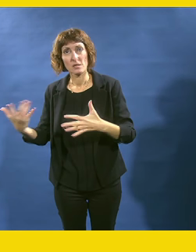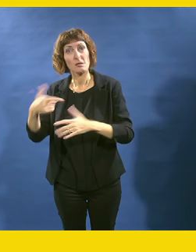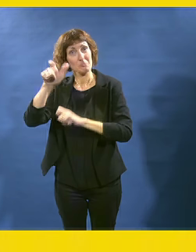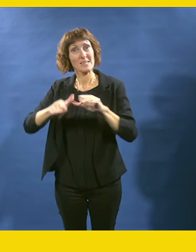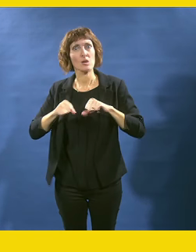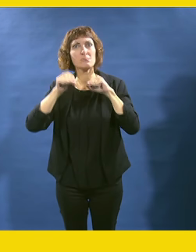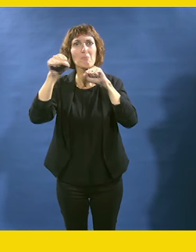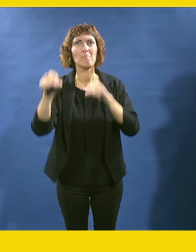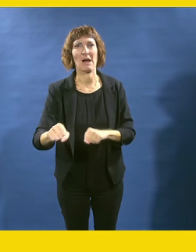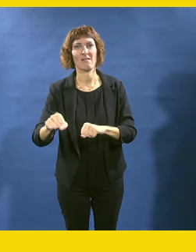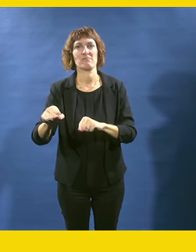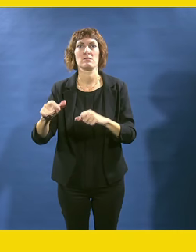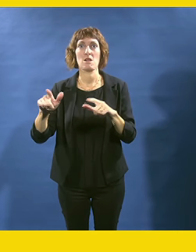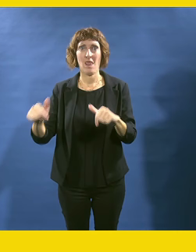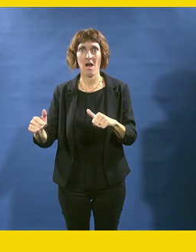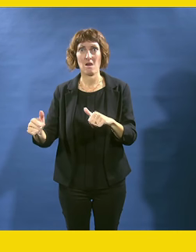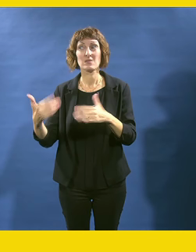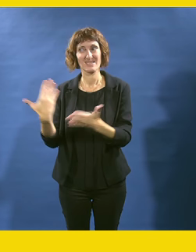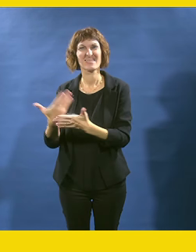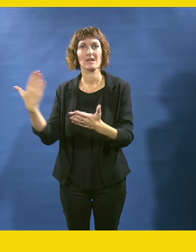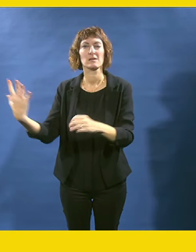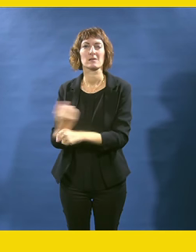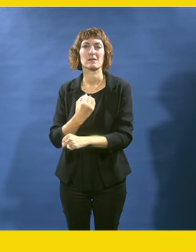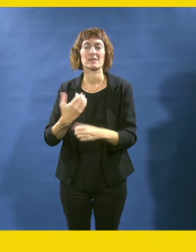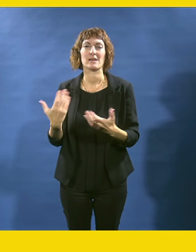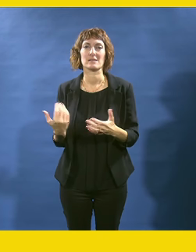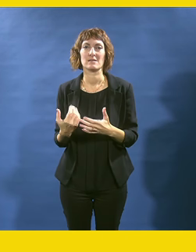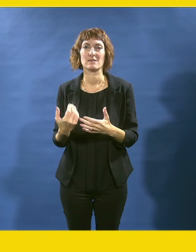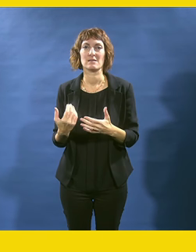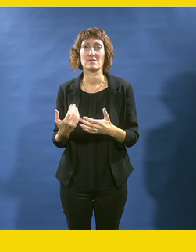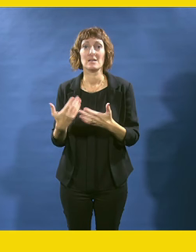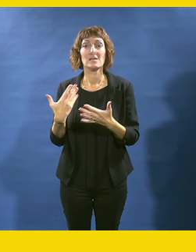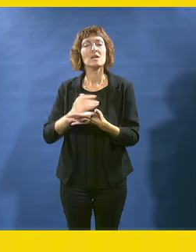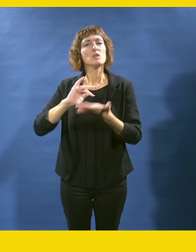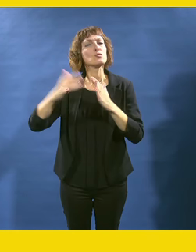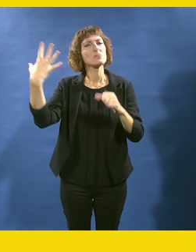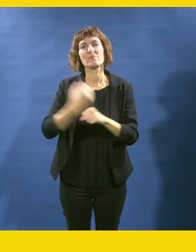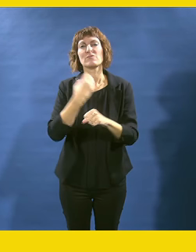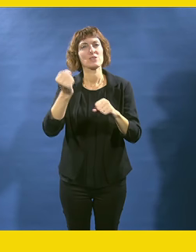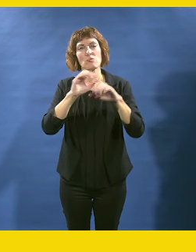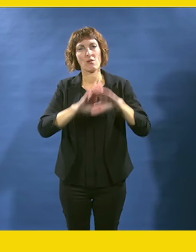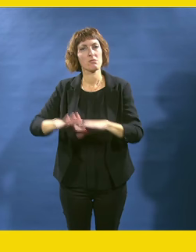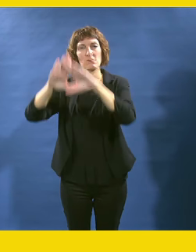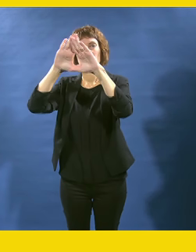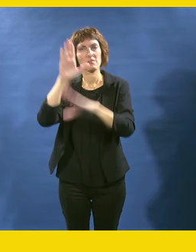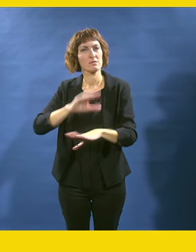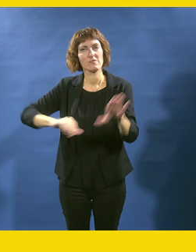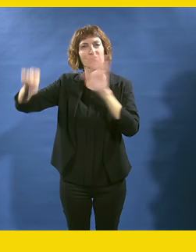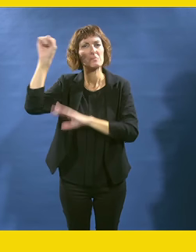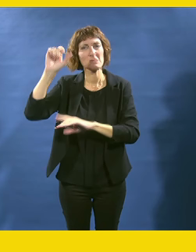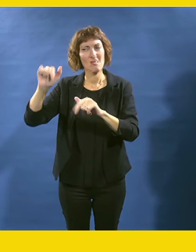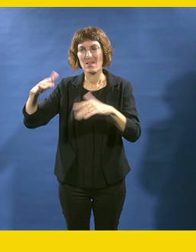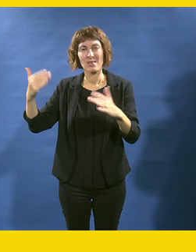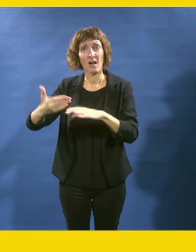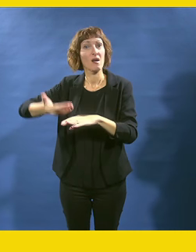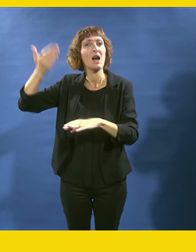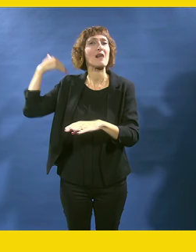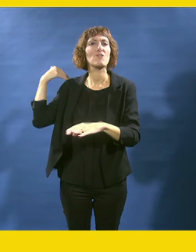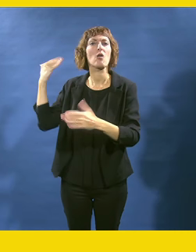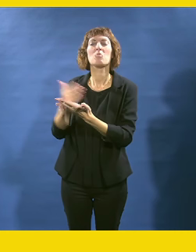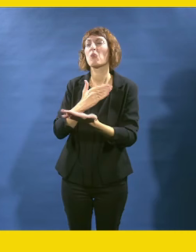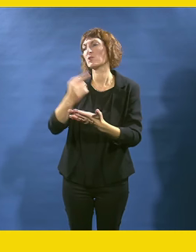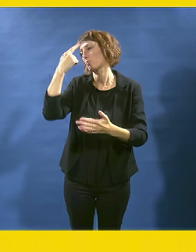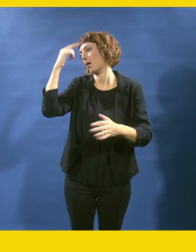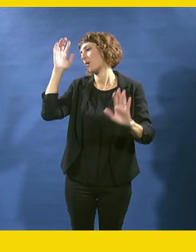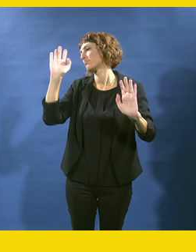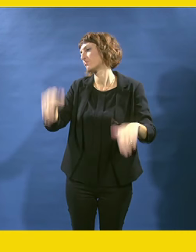qui a gagné. Ce qui nous amène à la réalisation suivante. Toutes les victoires féministes étaient des projets impossibles.